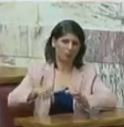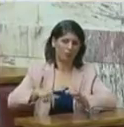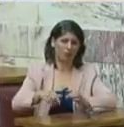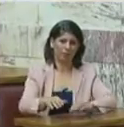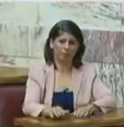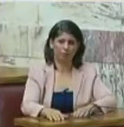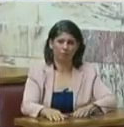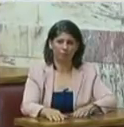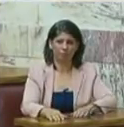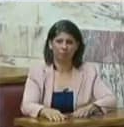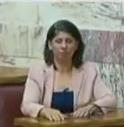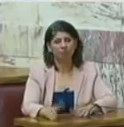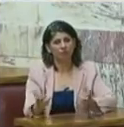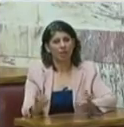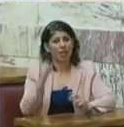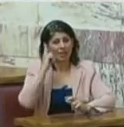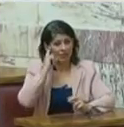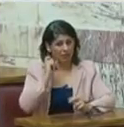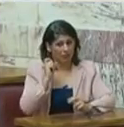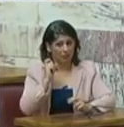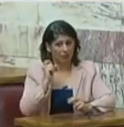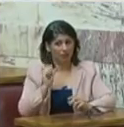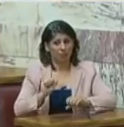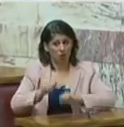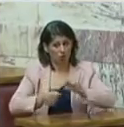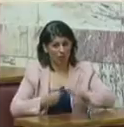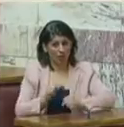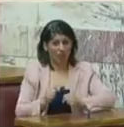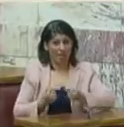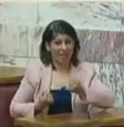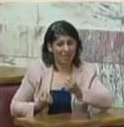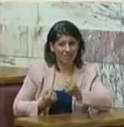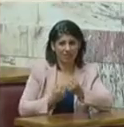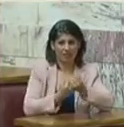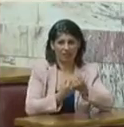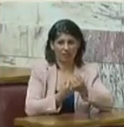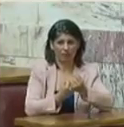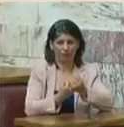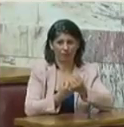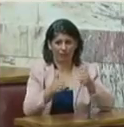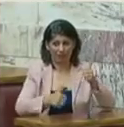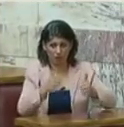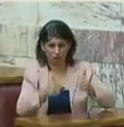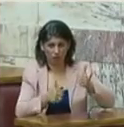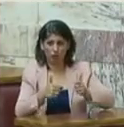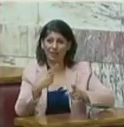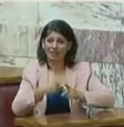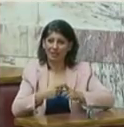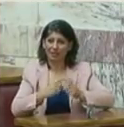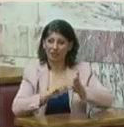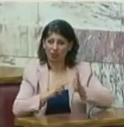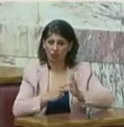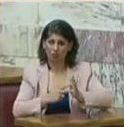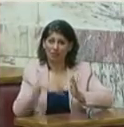Διότι ξέρετε τελικά, η προσπάθεια να στηριχθεί η ανταγωνιστικότητα της ελληνικής οικονομίας στη